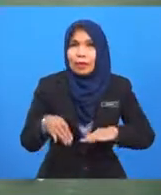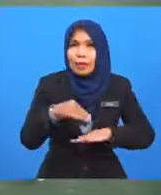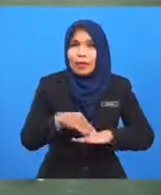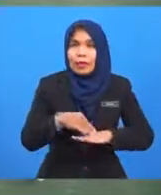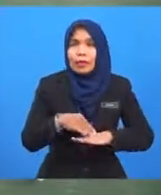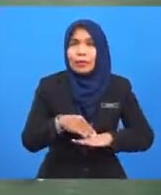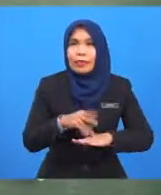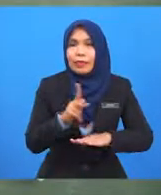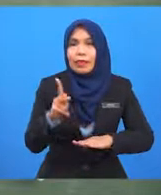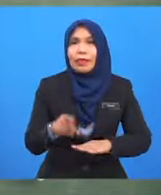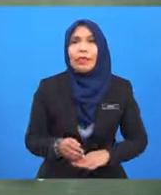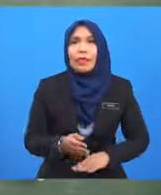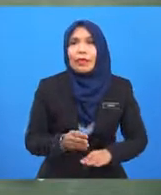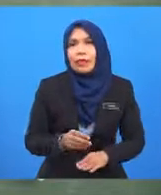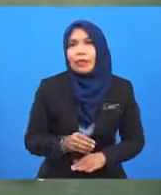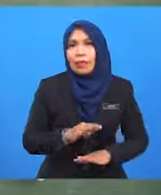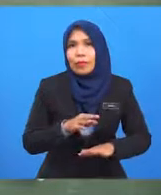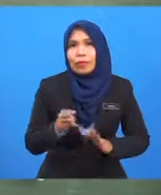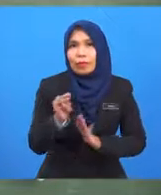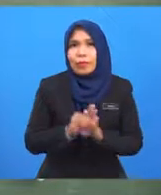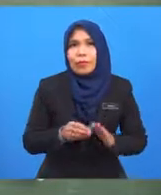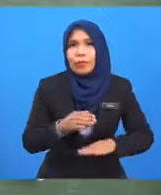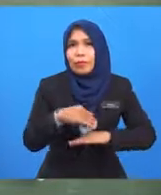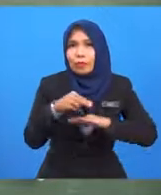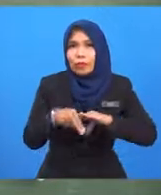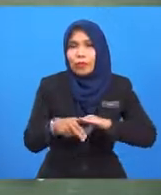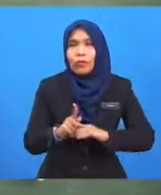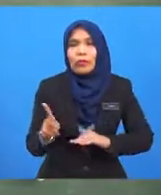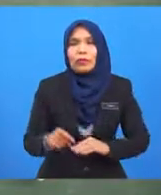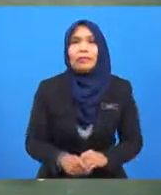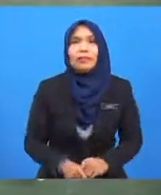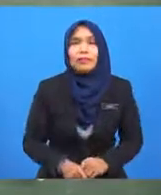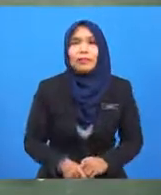menurunkan objek yang berat dengan lebih mudah.